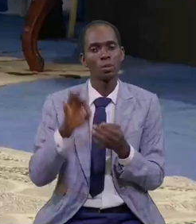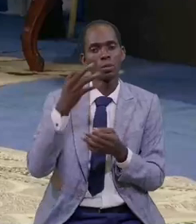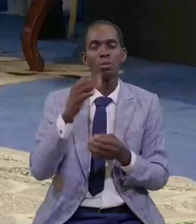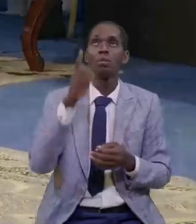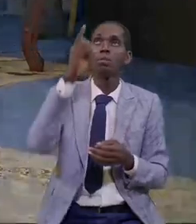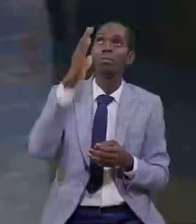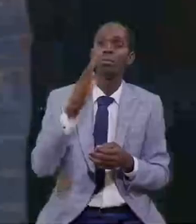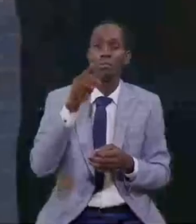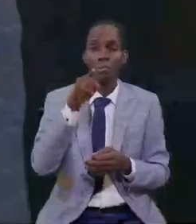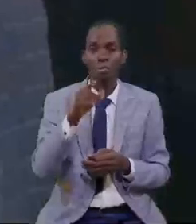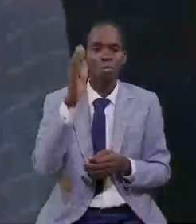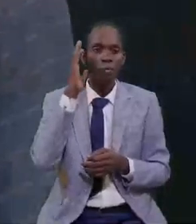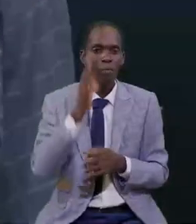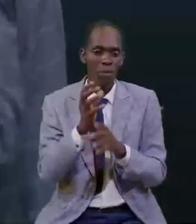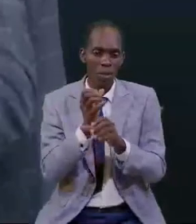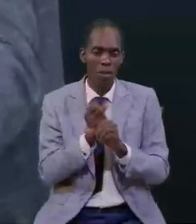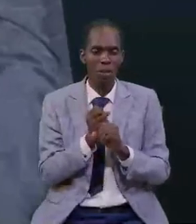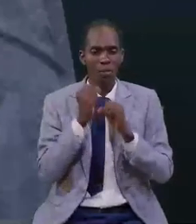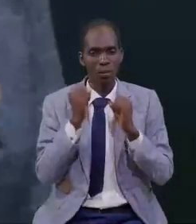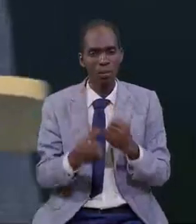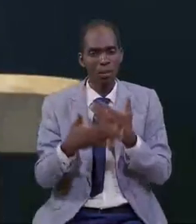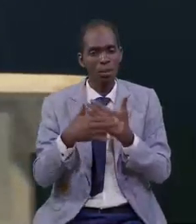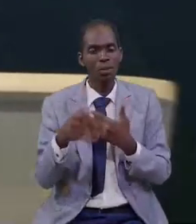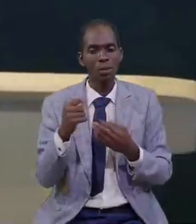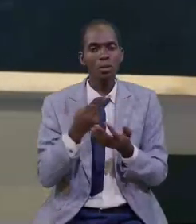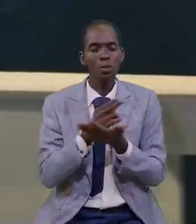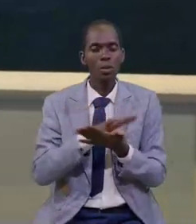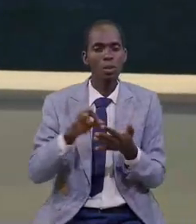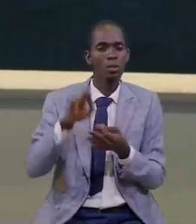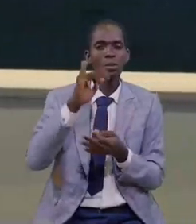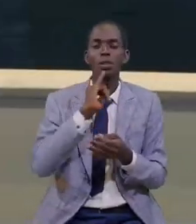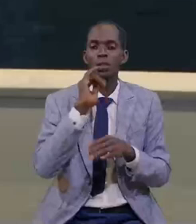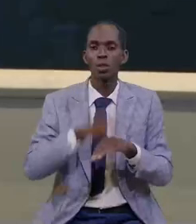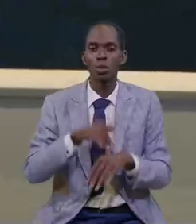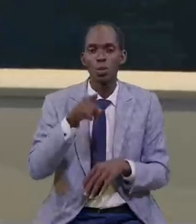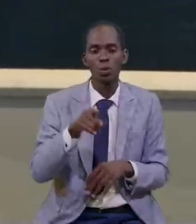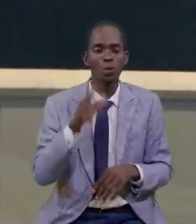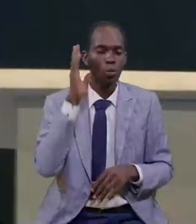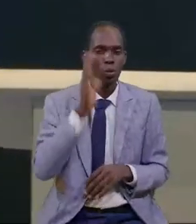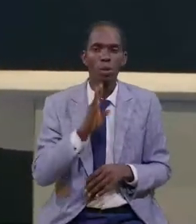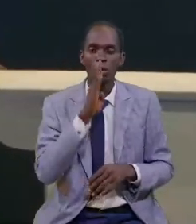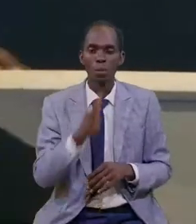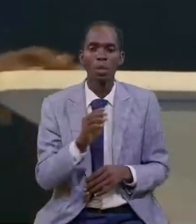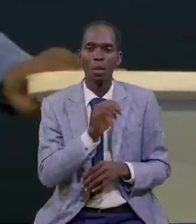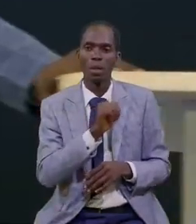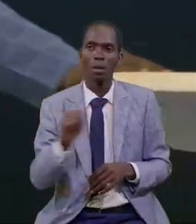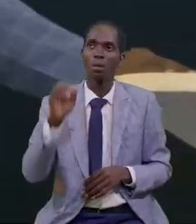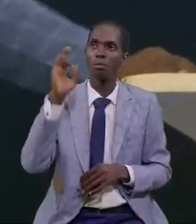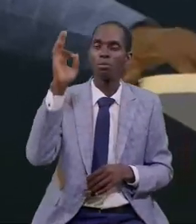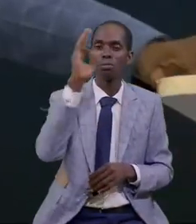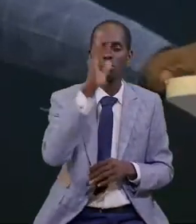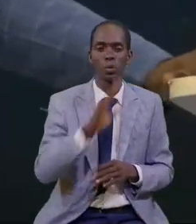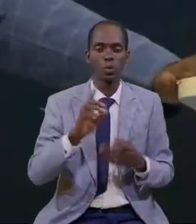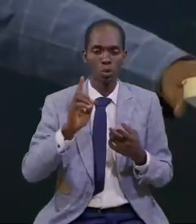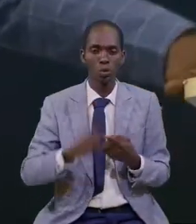puissance le Saint-Esprit survenant sur vous et vous serez mes témoins à Jérusalem en son